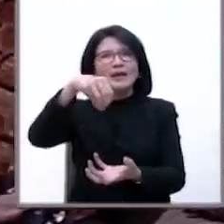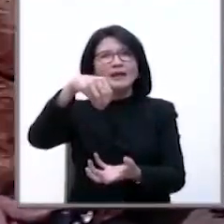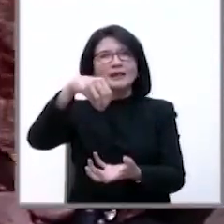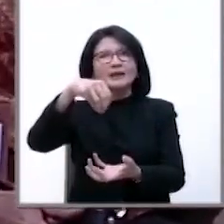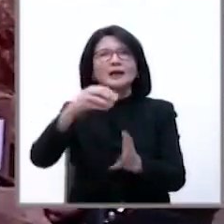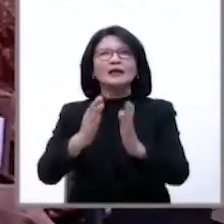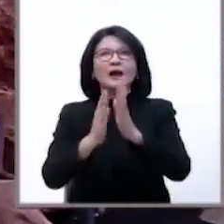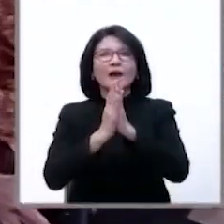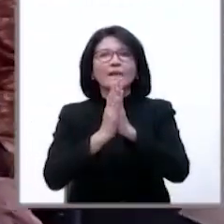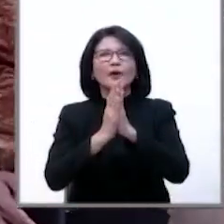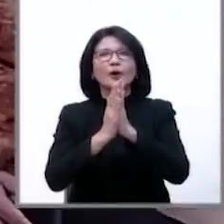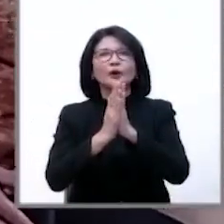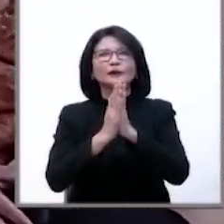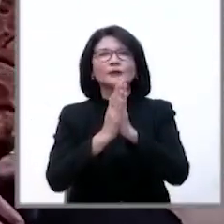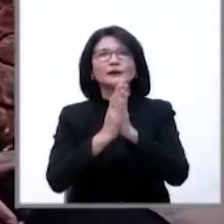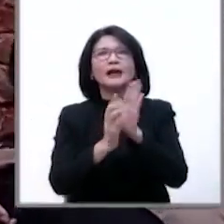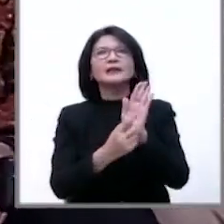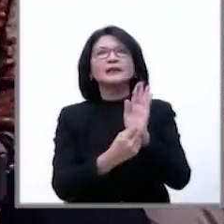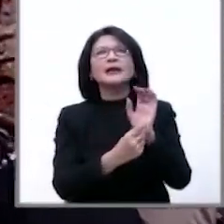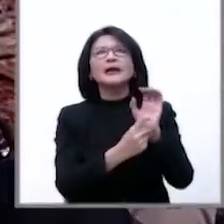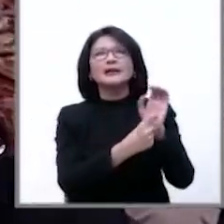diperlihatkan hurufnya